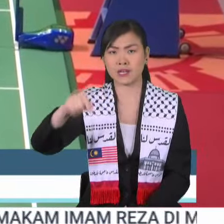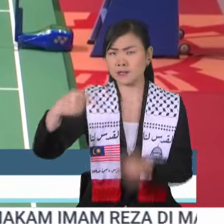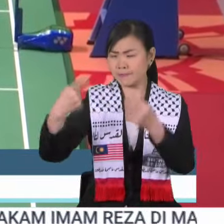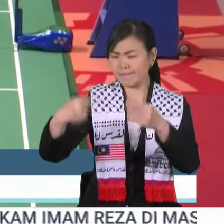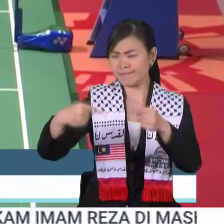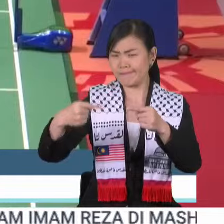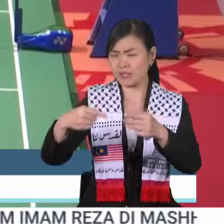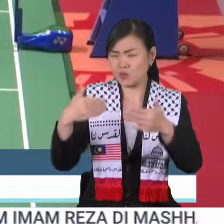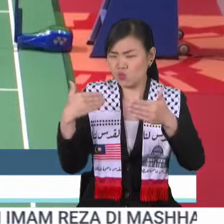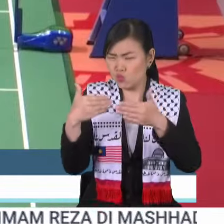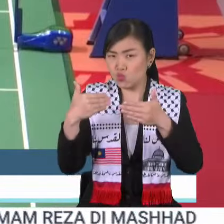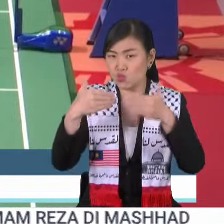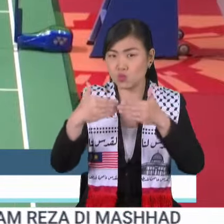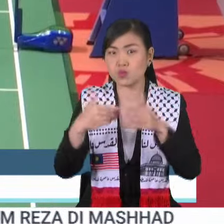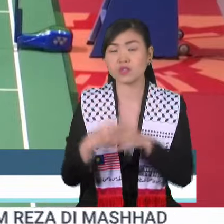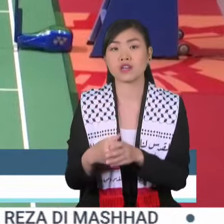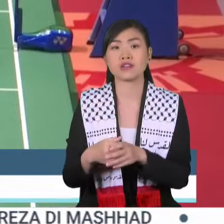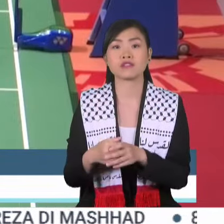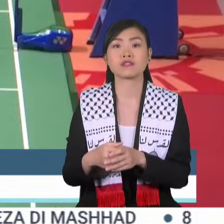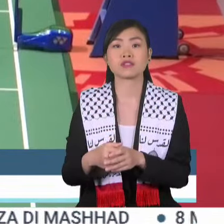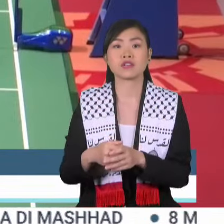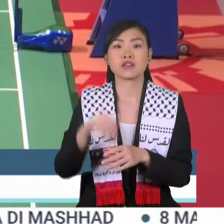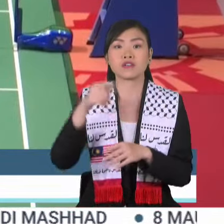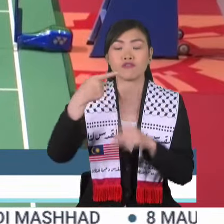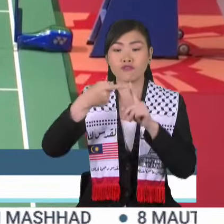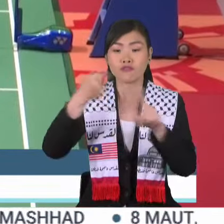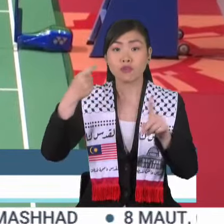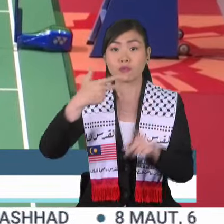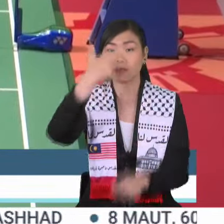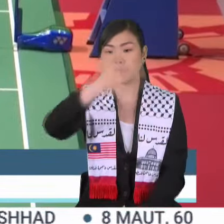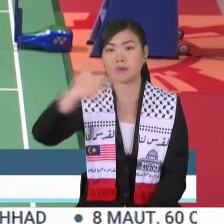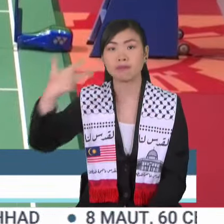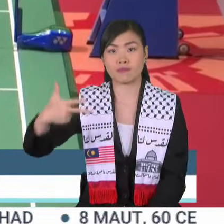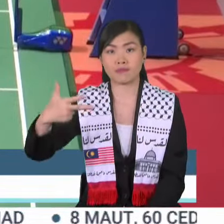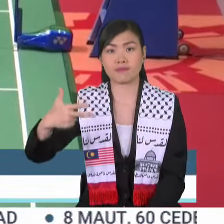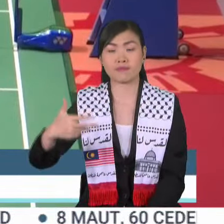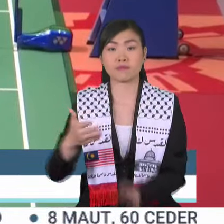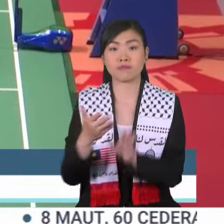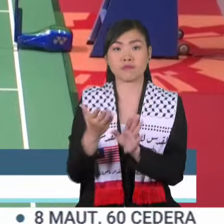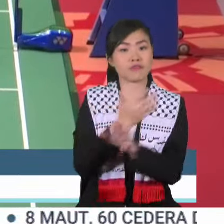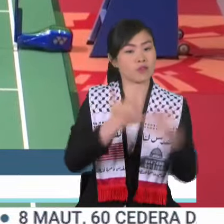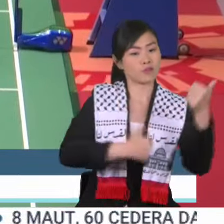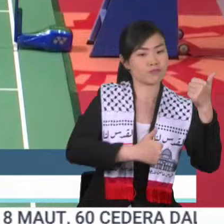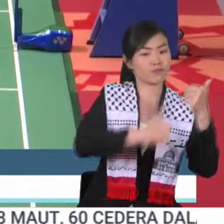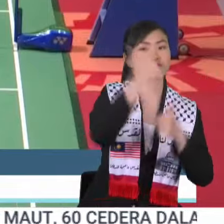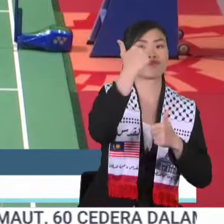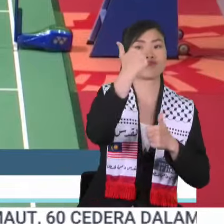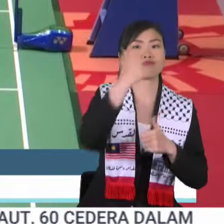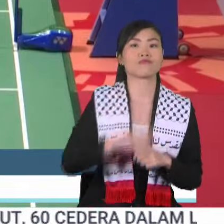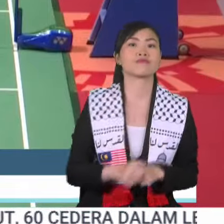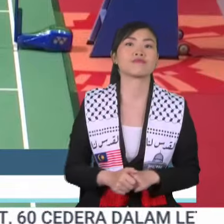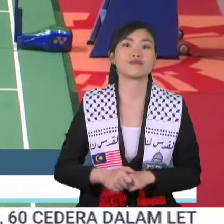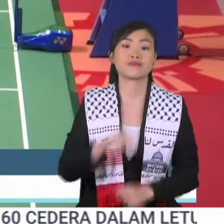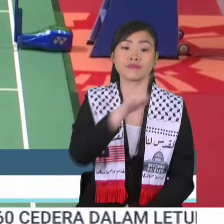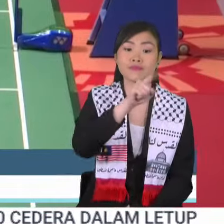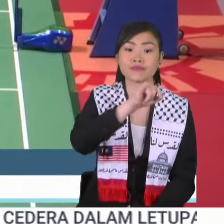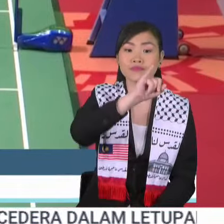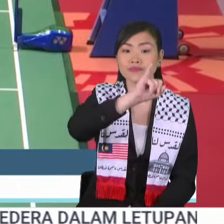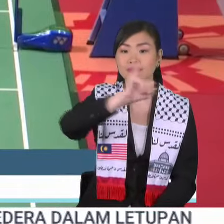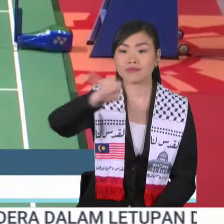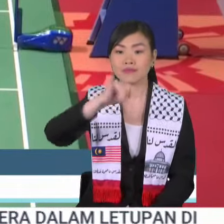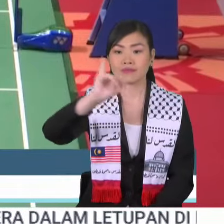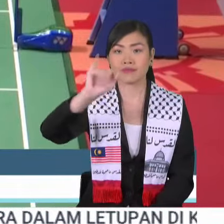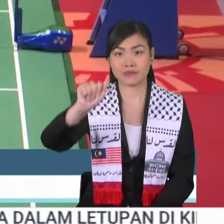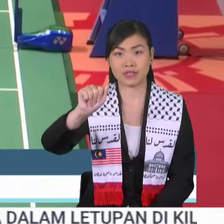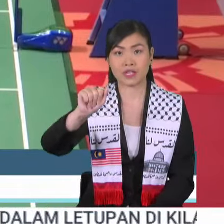daripada pemain pilihan kedua kejohanan Anders Antonsen dari Denmark sebelum mengesahkan kemenangan. Zijia menang